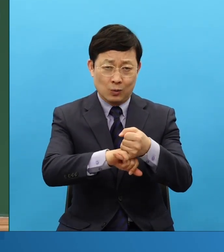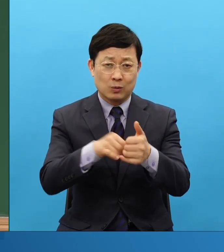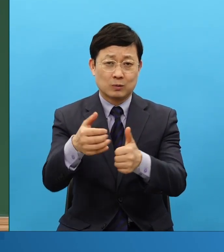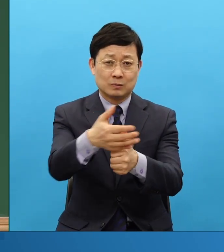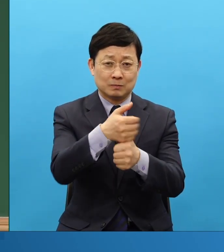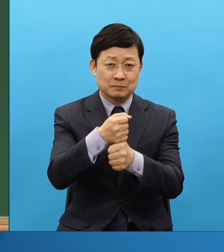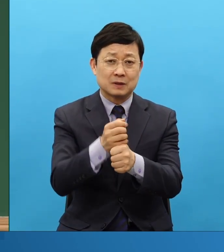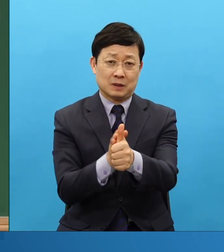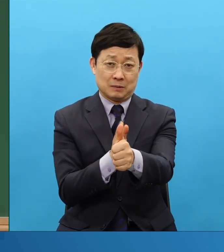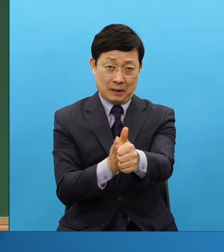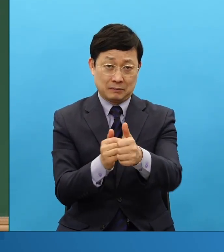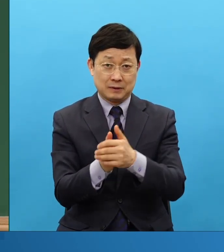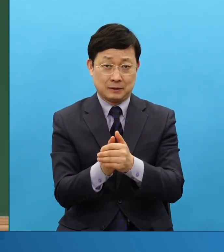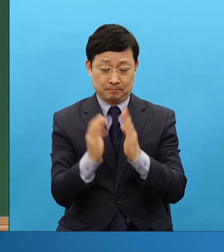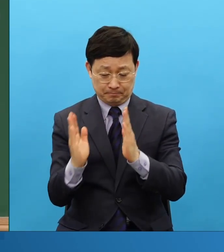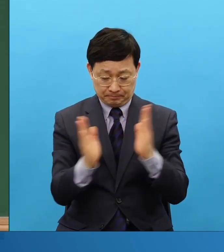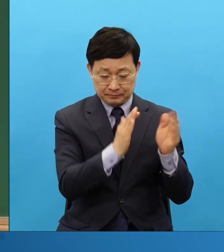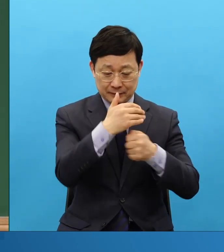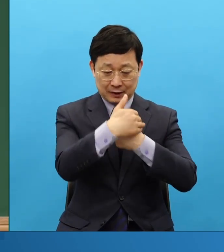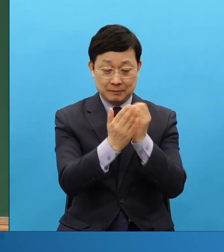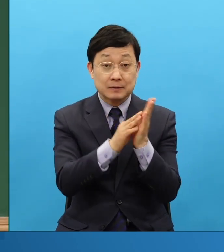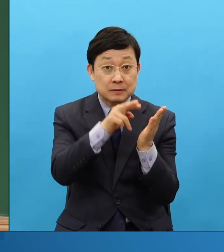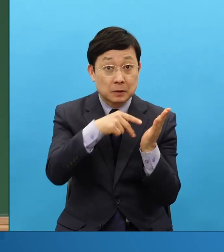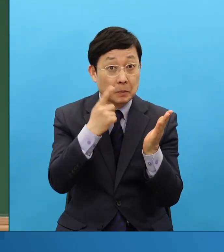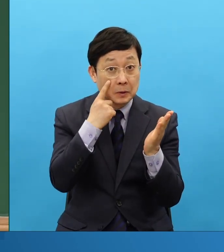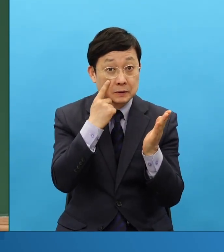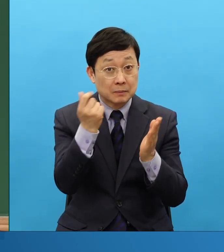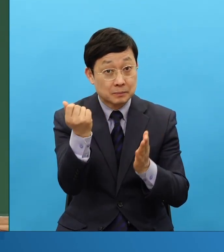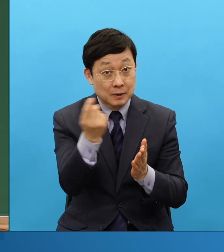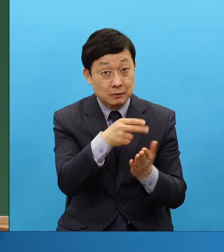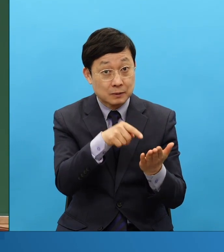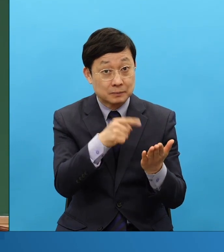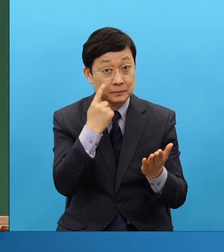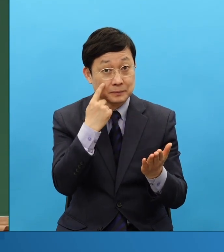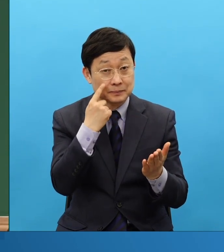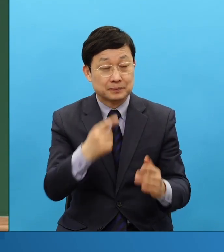to discover. 성경을 한번 보겠습니다. Let's look at the Bible.